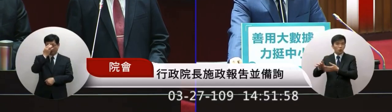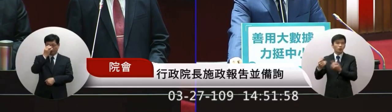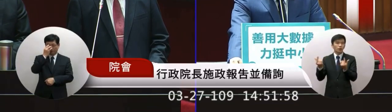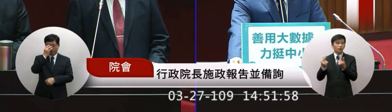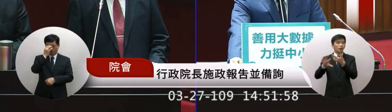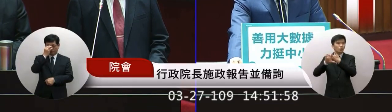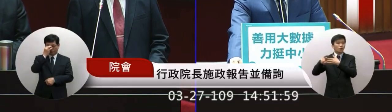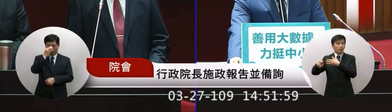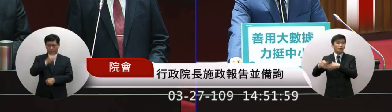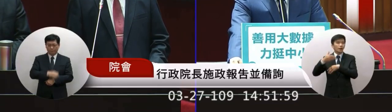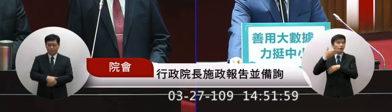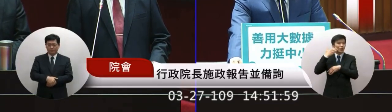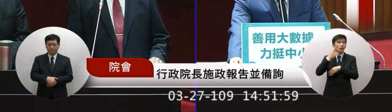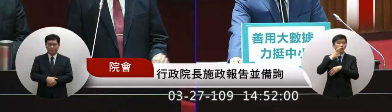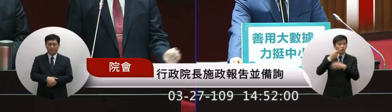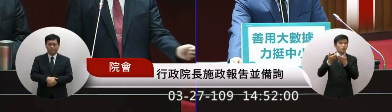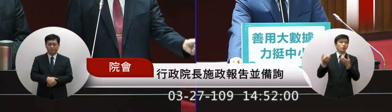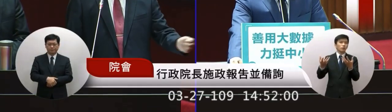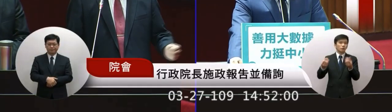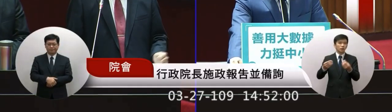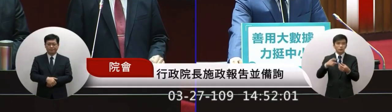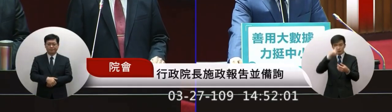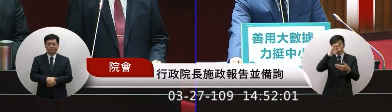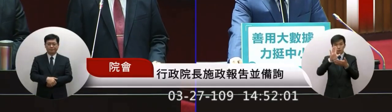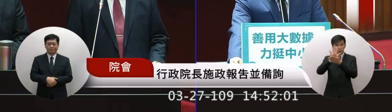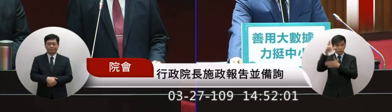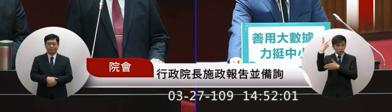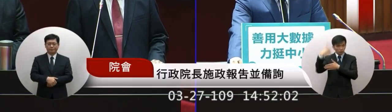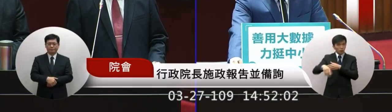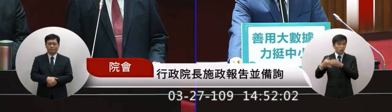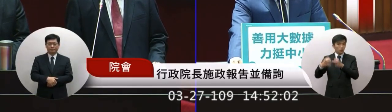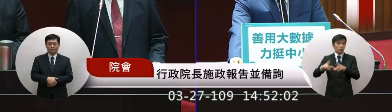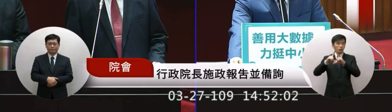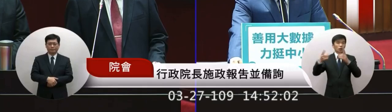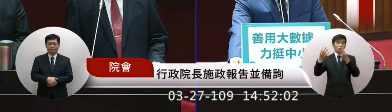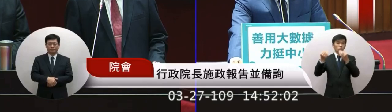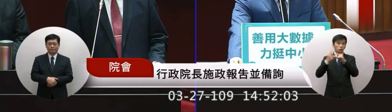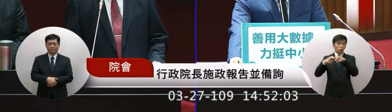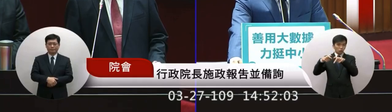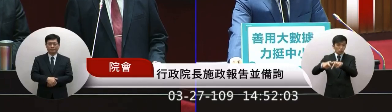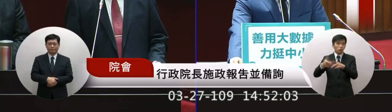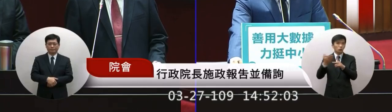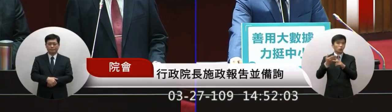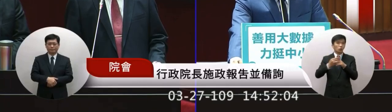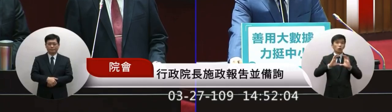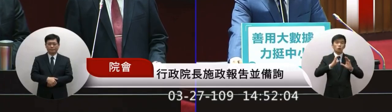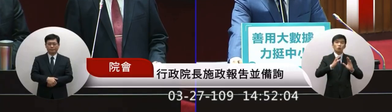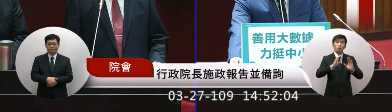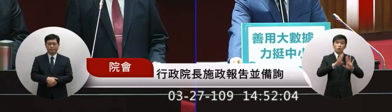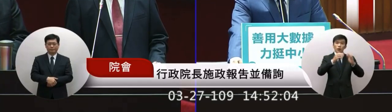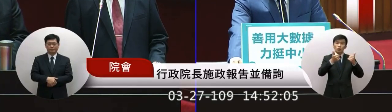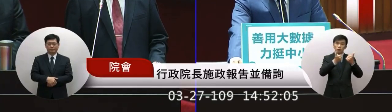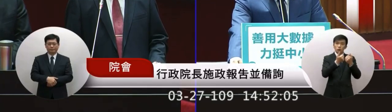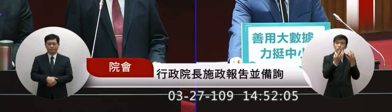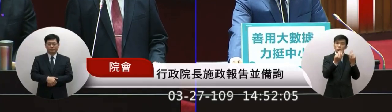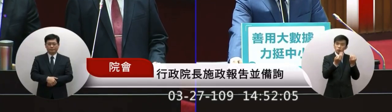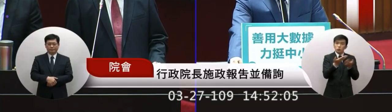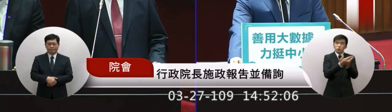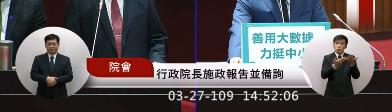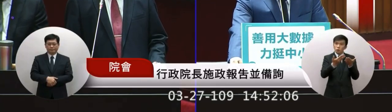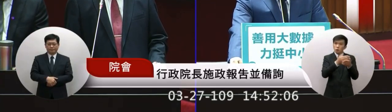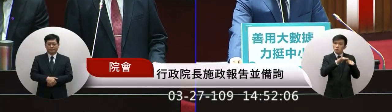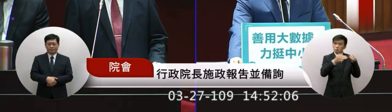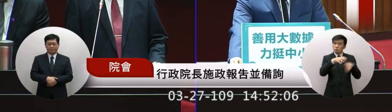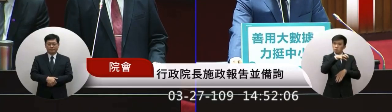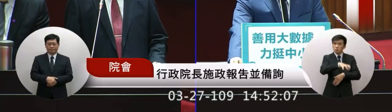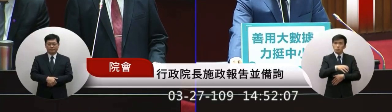了，未来无论是要进一步设立大数据中心，还是国发会的数位数据交换平台，应该都